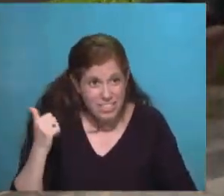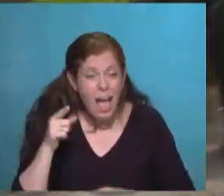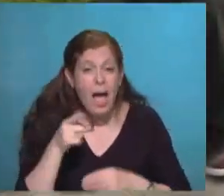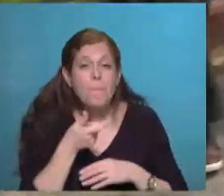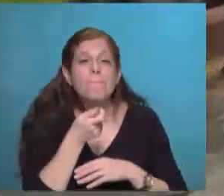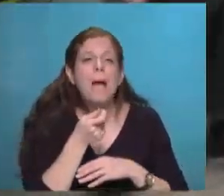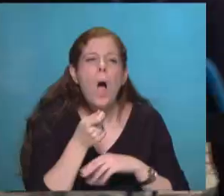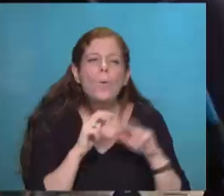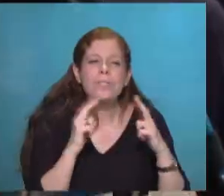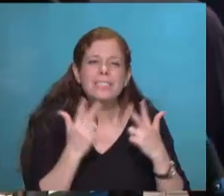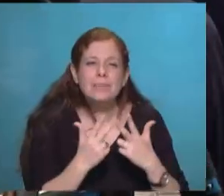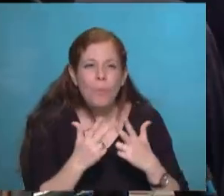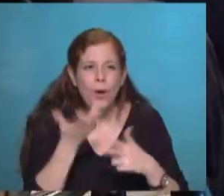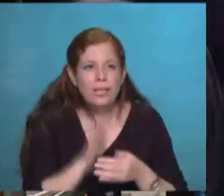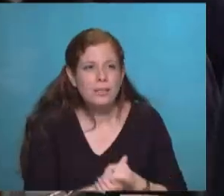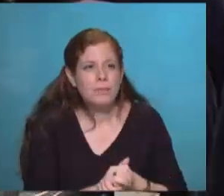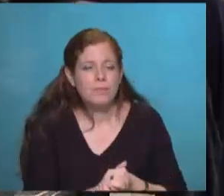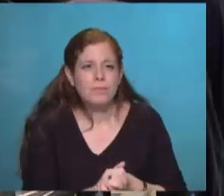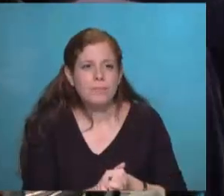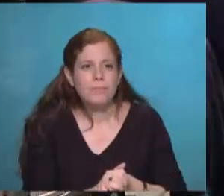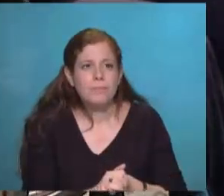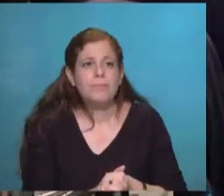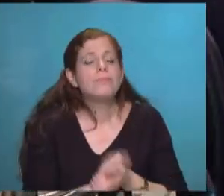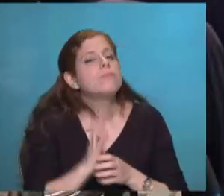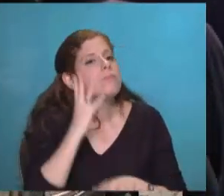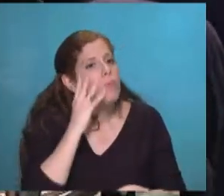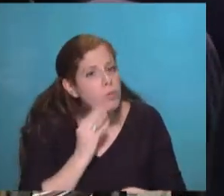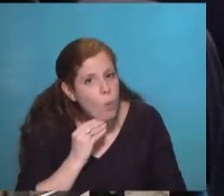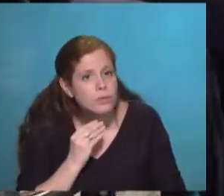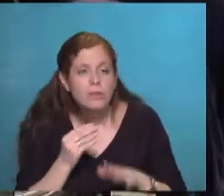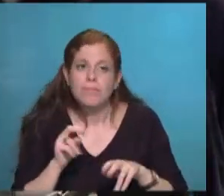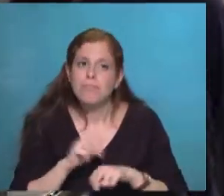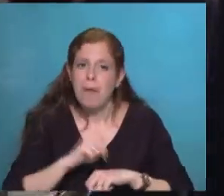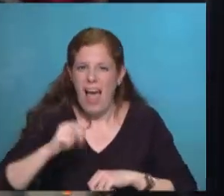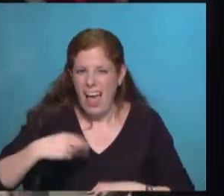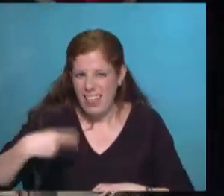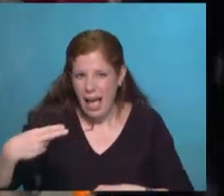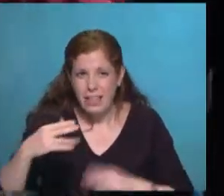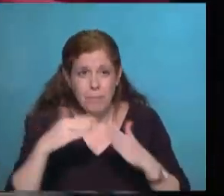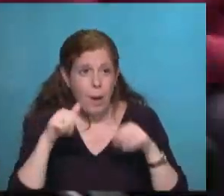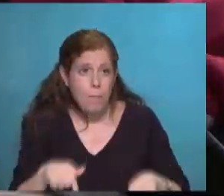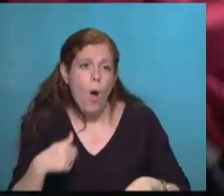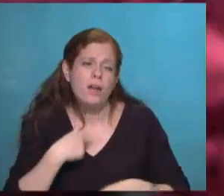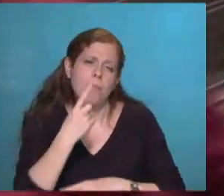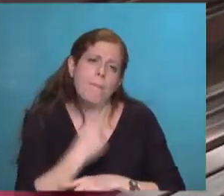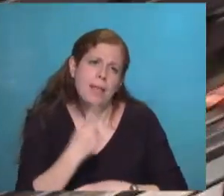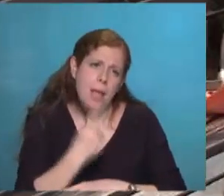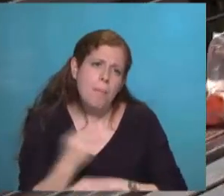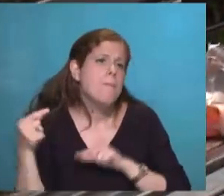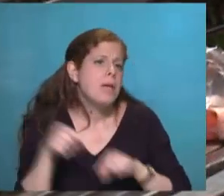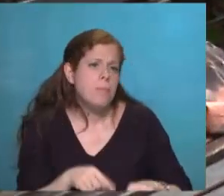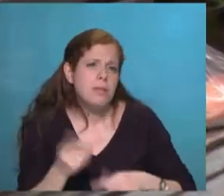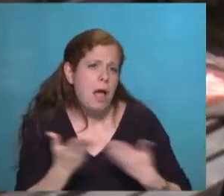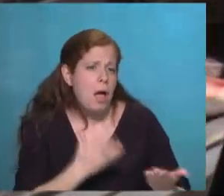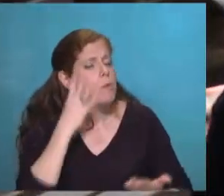государственного телеканала. Мы живем в Батьяме. Модно руцим. А на ходим горим по, они горят в Батьям. Могим литарях. Модно руцим.